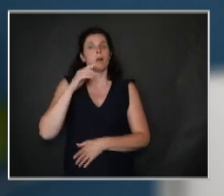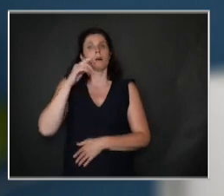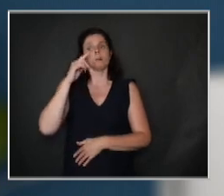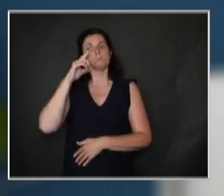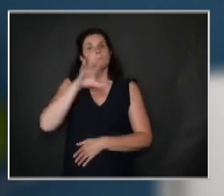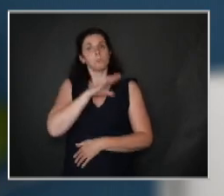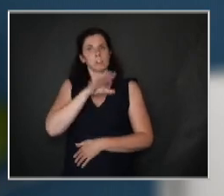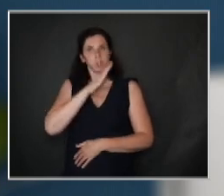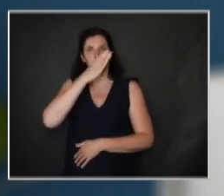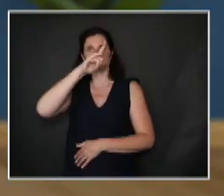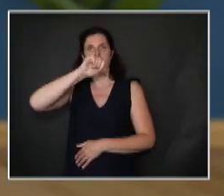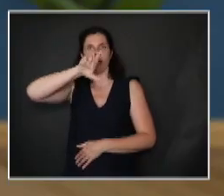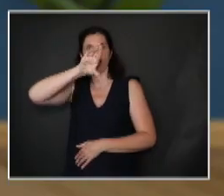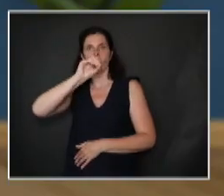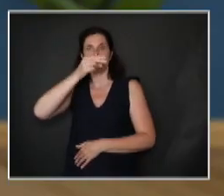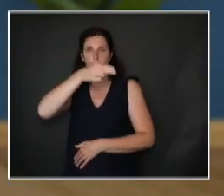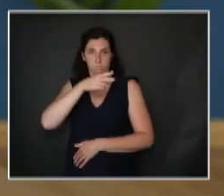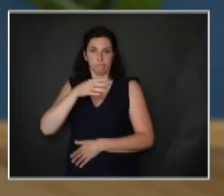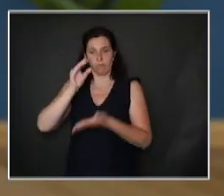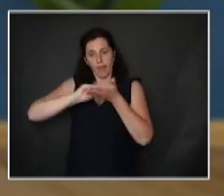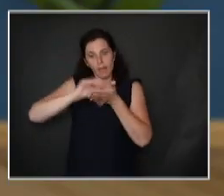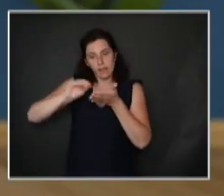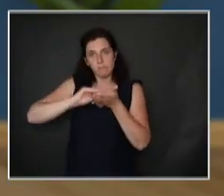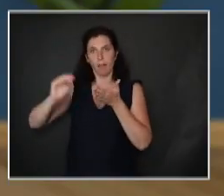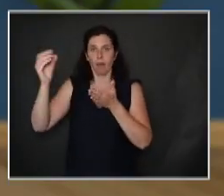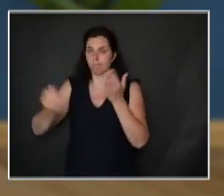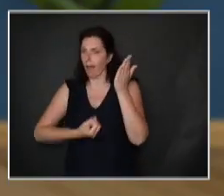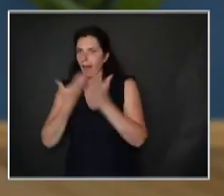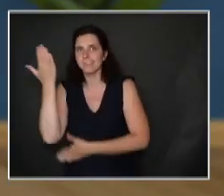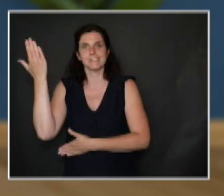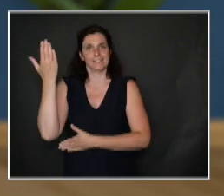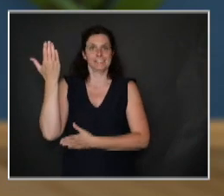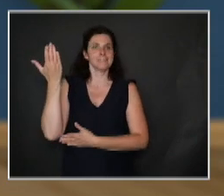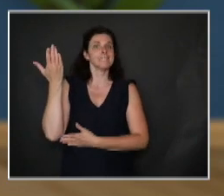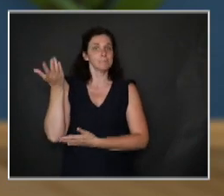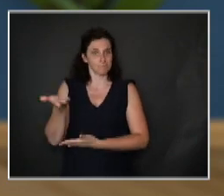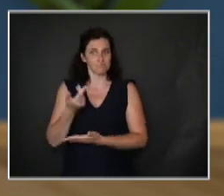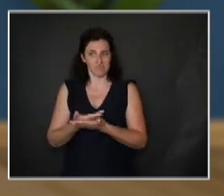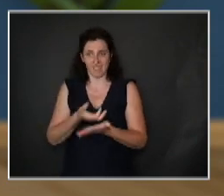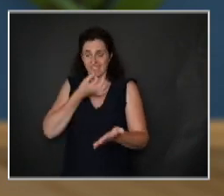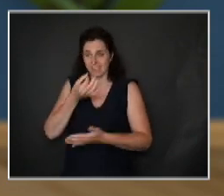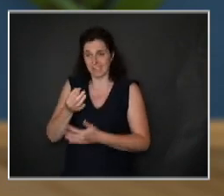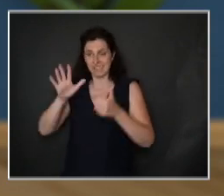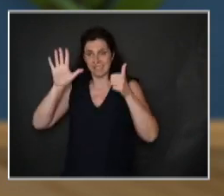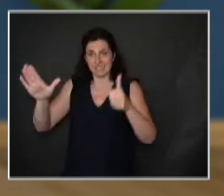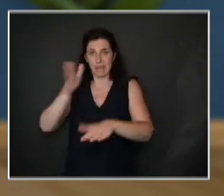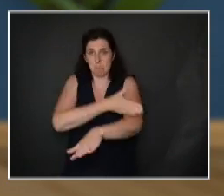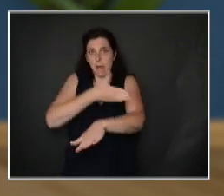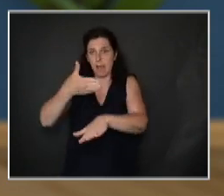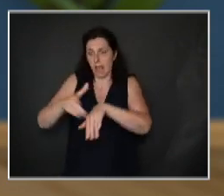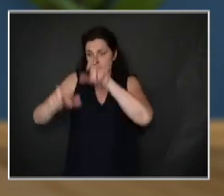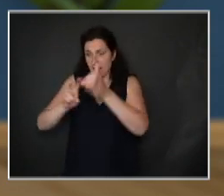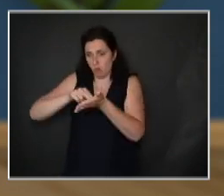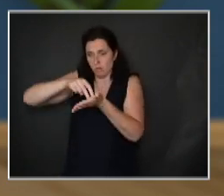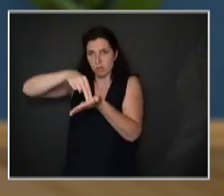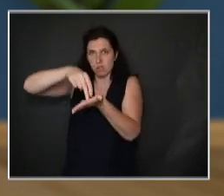Charon, écrivain, artiste et musicien fustigé, nous sommes 6 milliards de bipèdes à